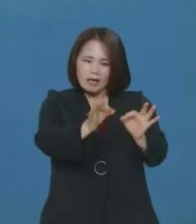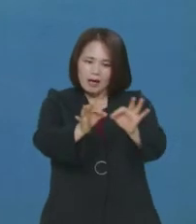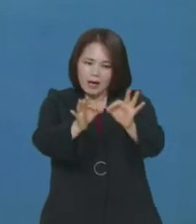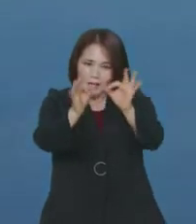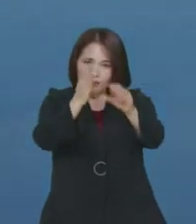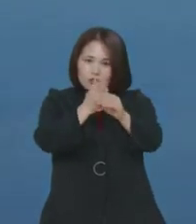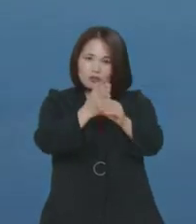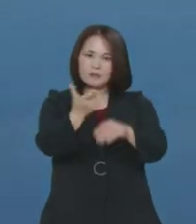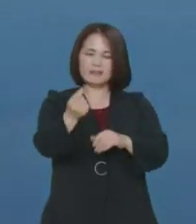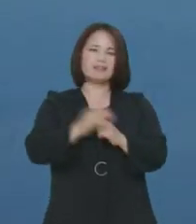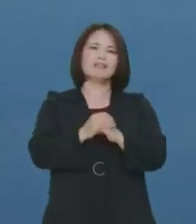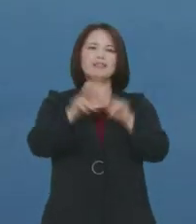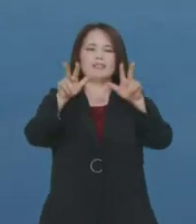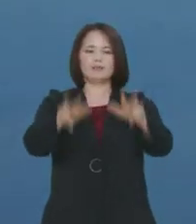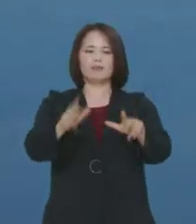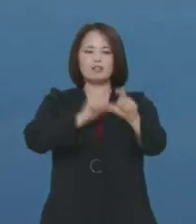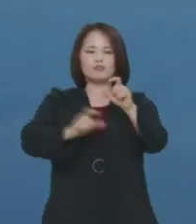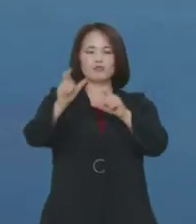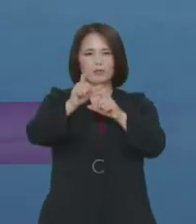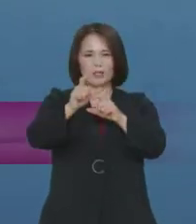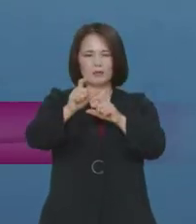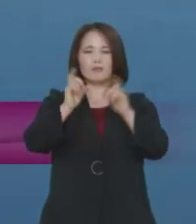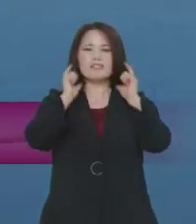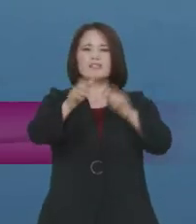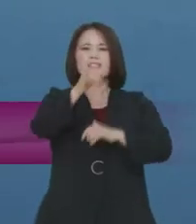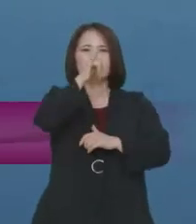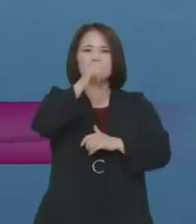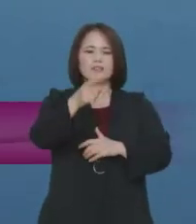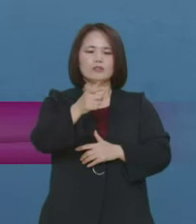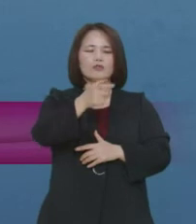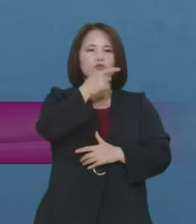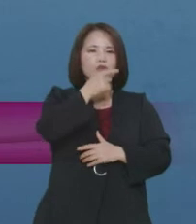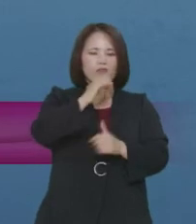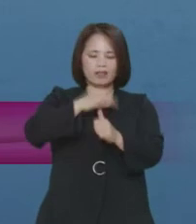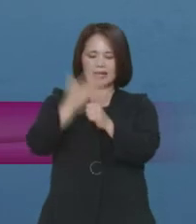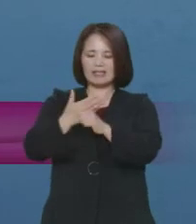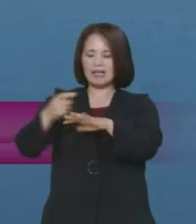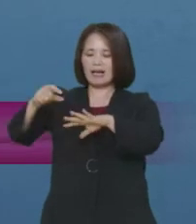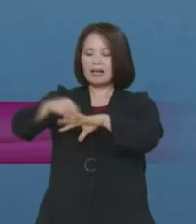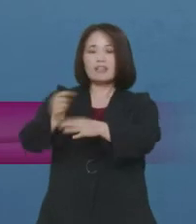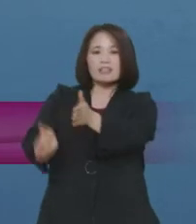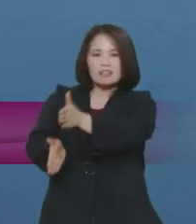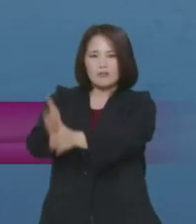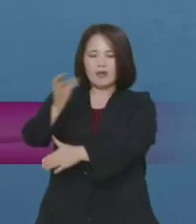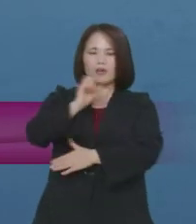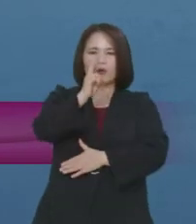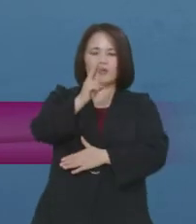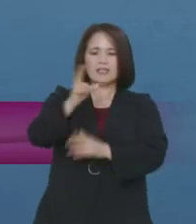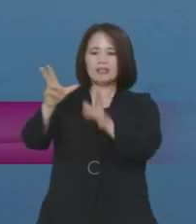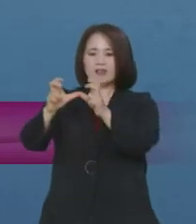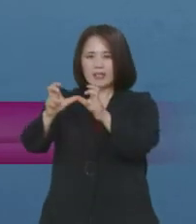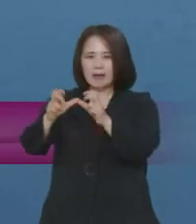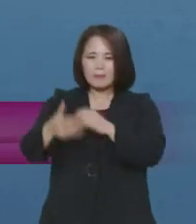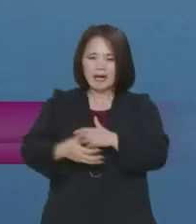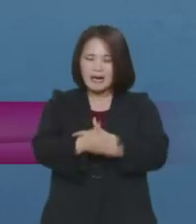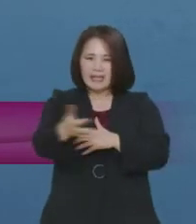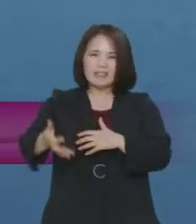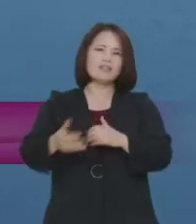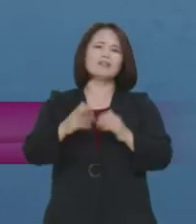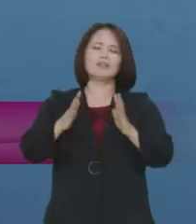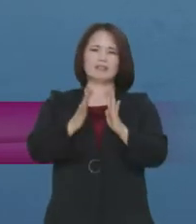네 이번에 추가로 지동 된 수원과 안양 의왕 과 용인 성남 을 거쳐 간 개 투자수요가